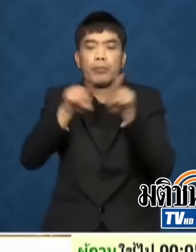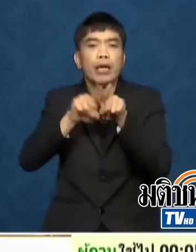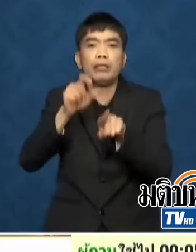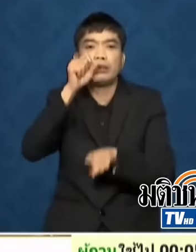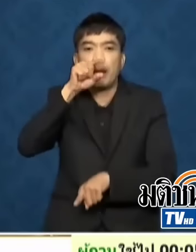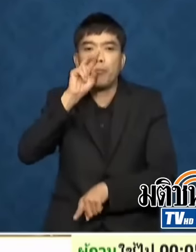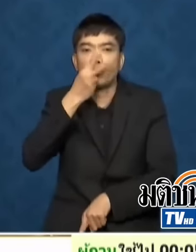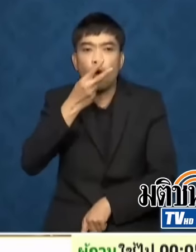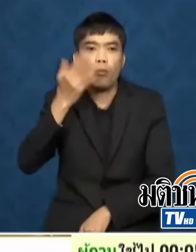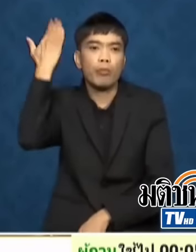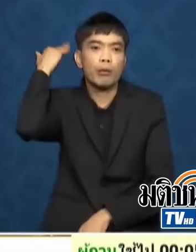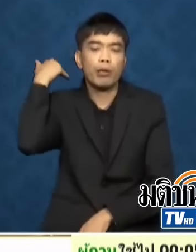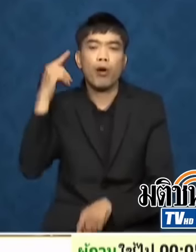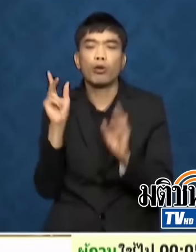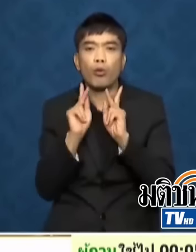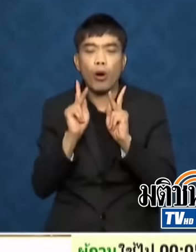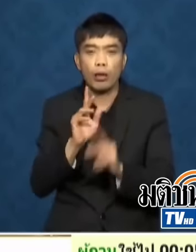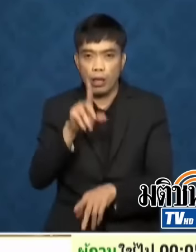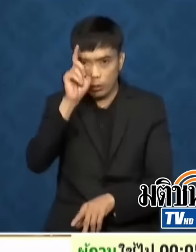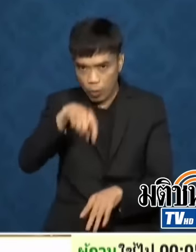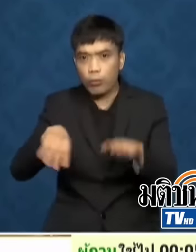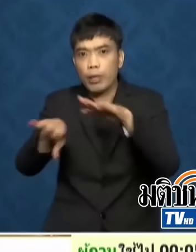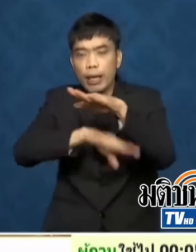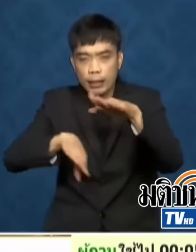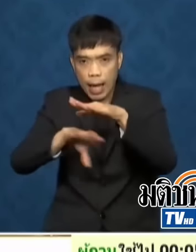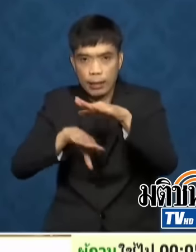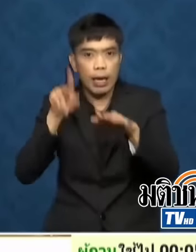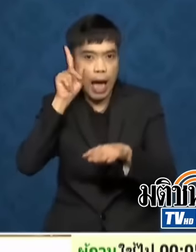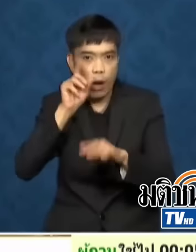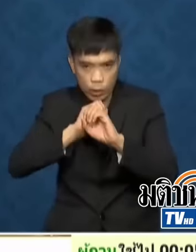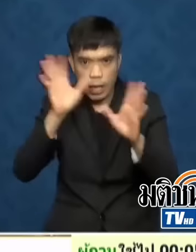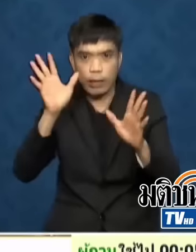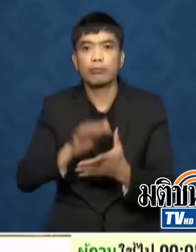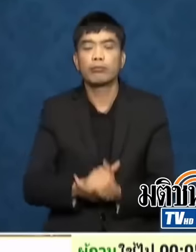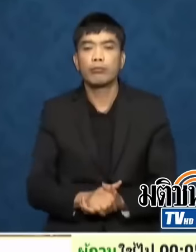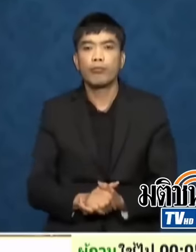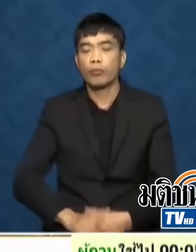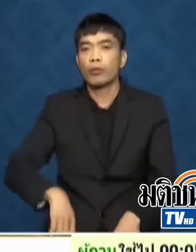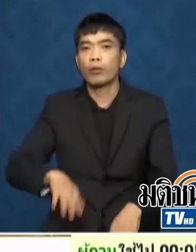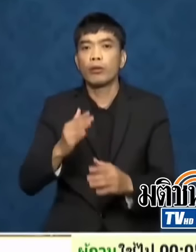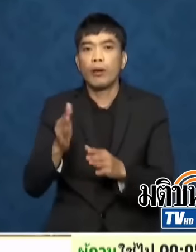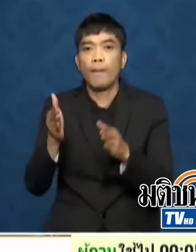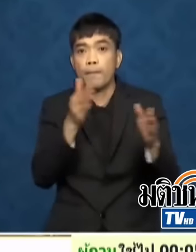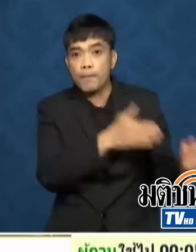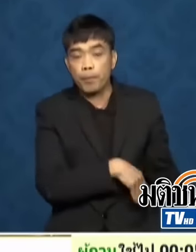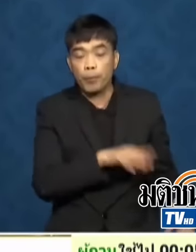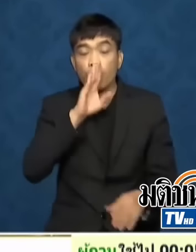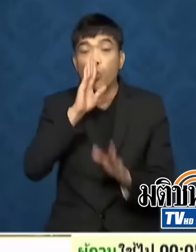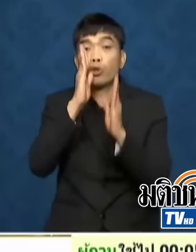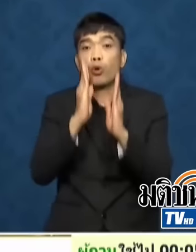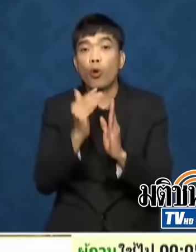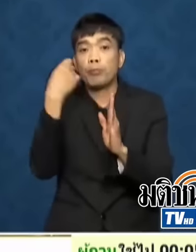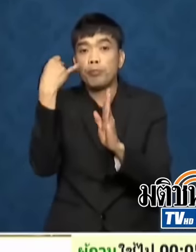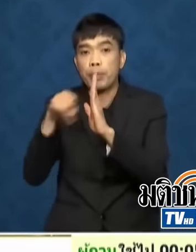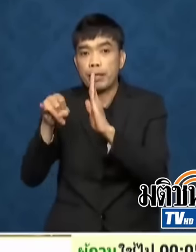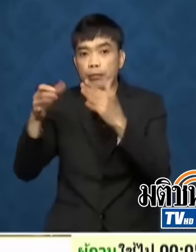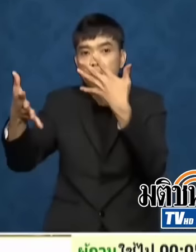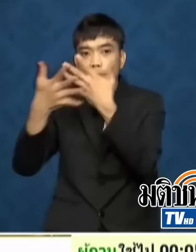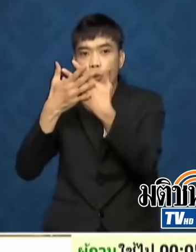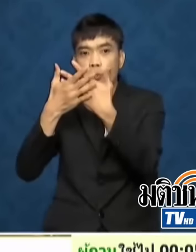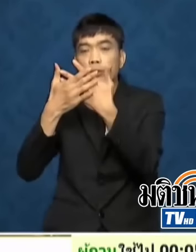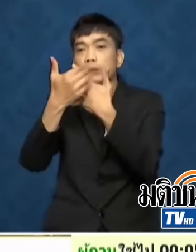าวกรองดังกล่าวประการถัดมาครับเทียบกับนักโทษการเมืองคนอื่นกรณีของคุณ